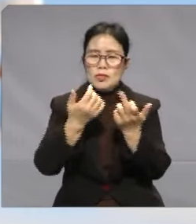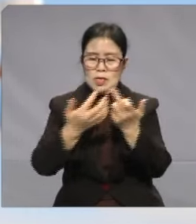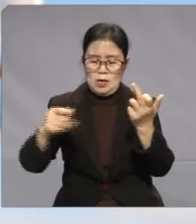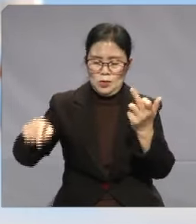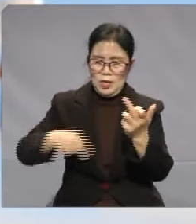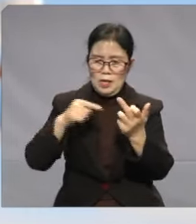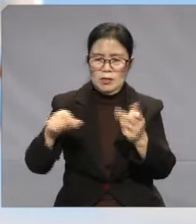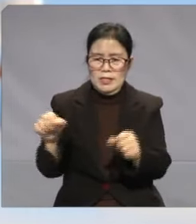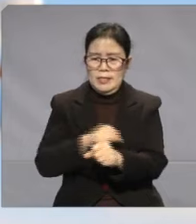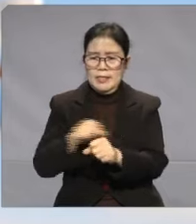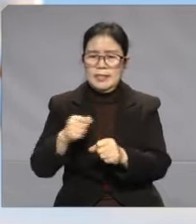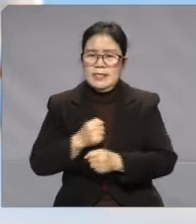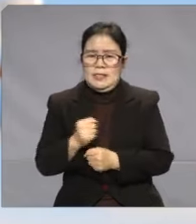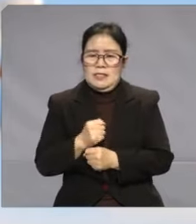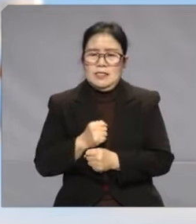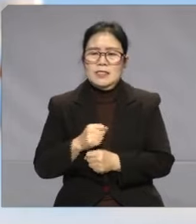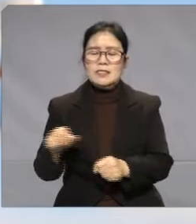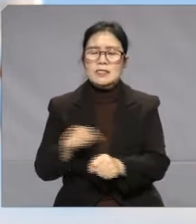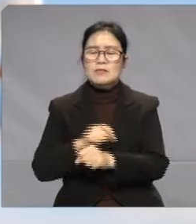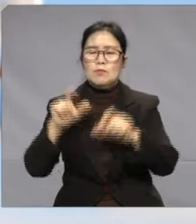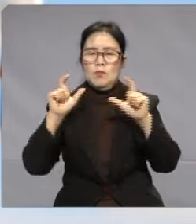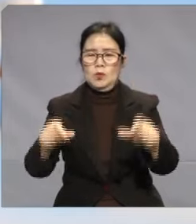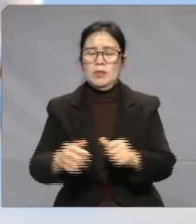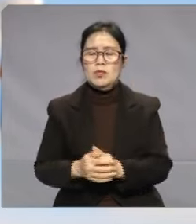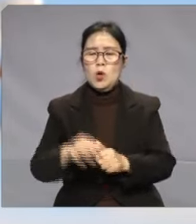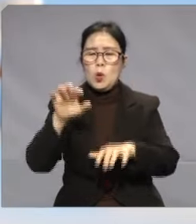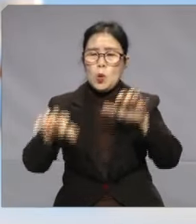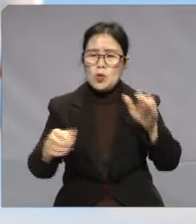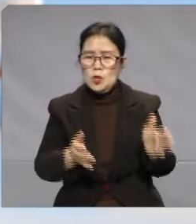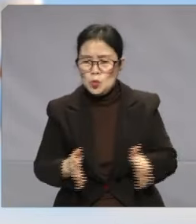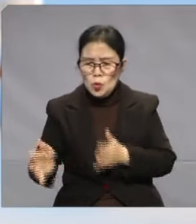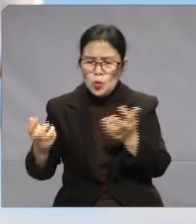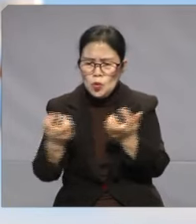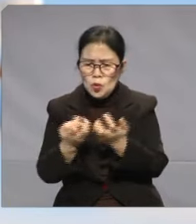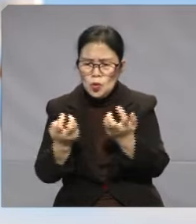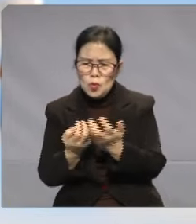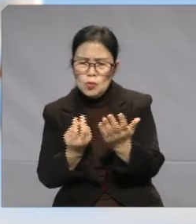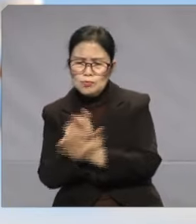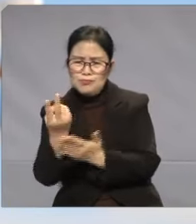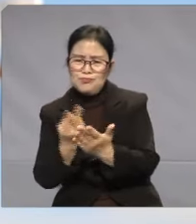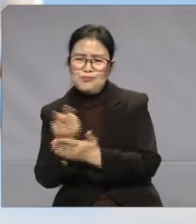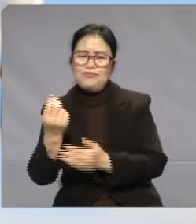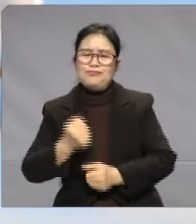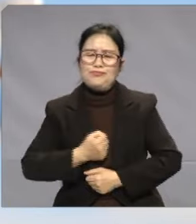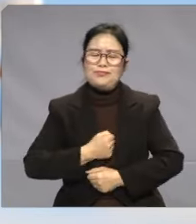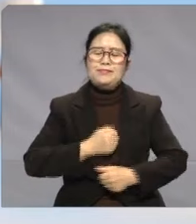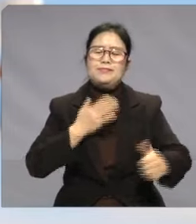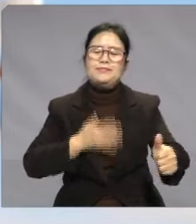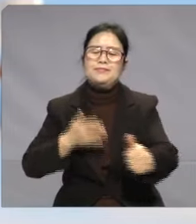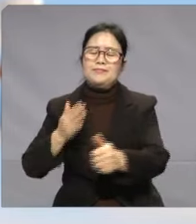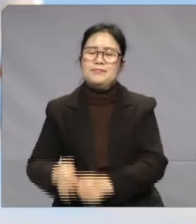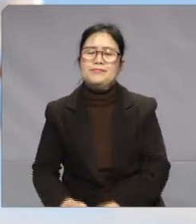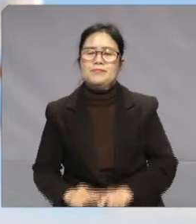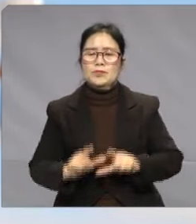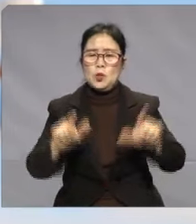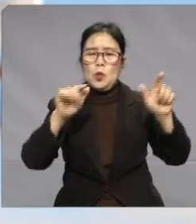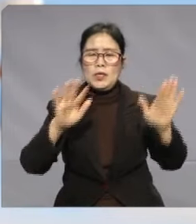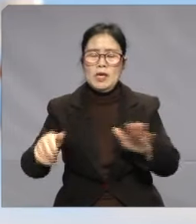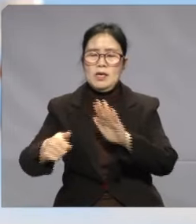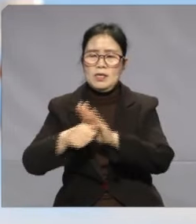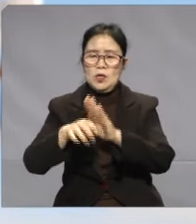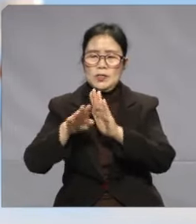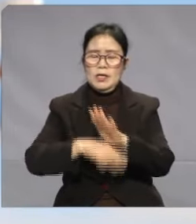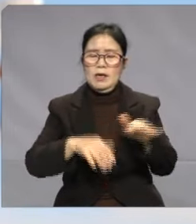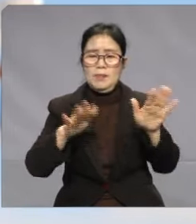한파 특보가 발현될 가운데 곳곳으로는 도로 얼음과 빙판길에 유의하셔야겠습니다 동해안과 경남 해안 또